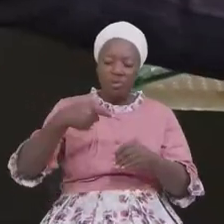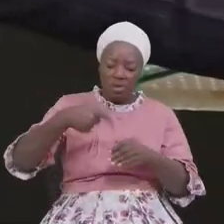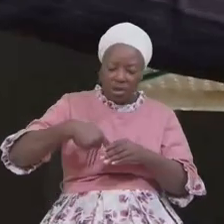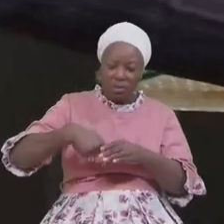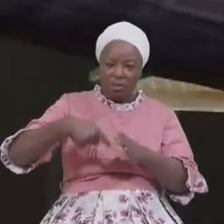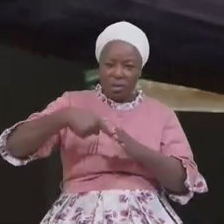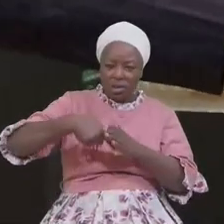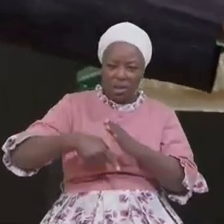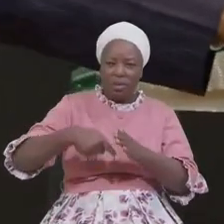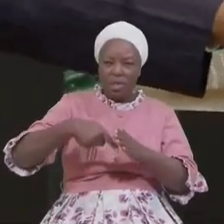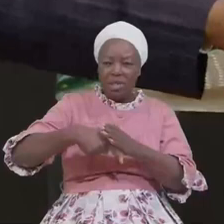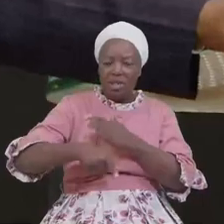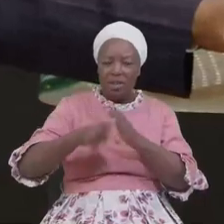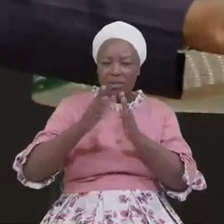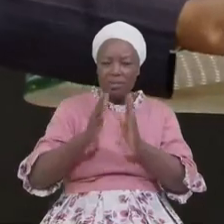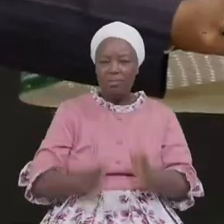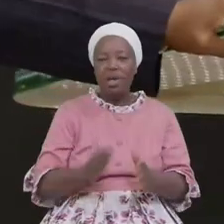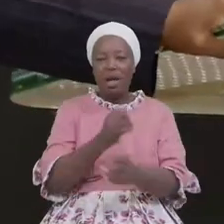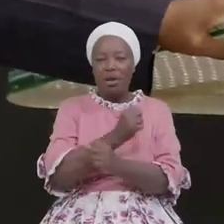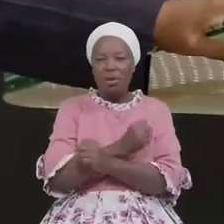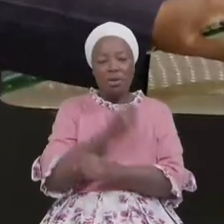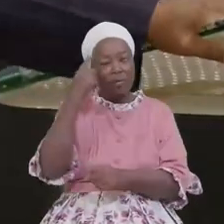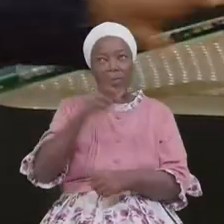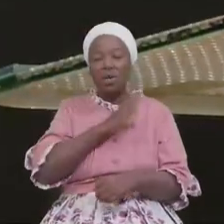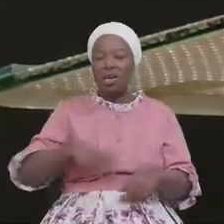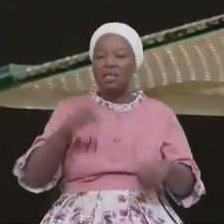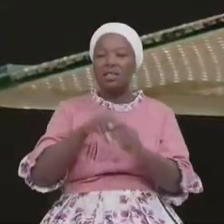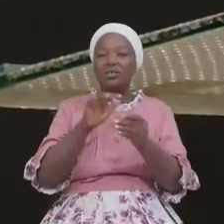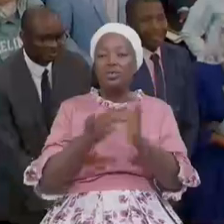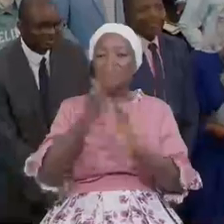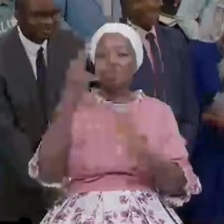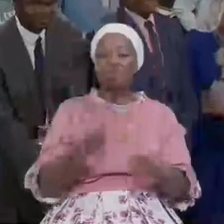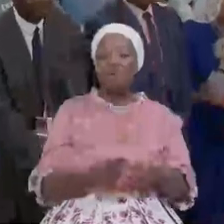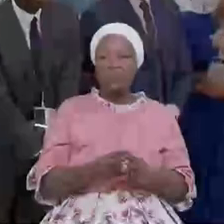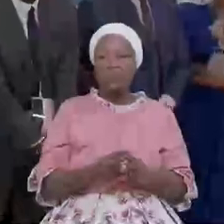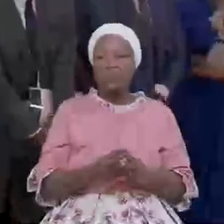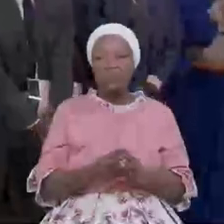de l'amour profond et plus profond pour Christ au nom de Jésus.